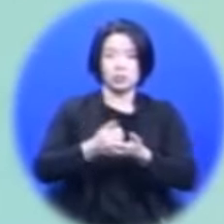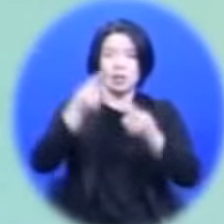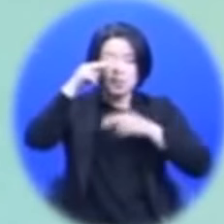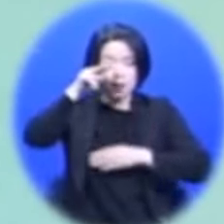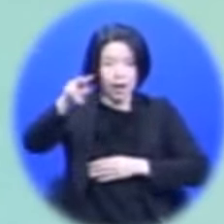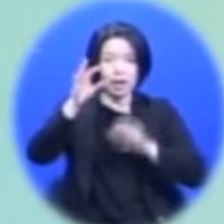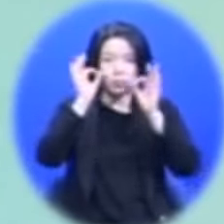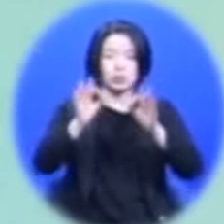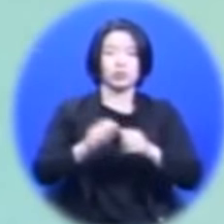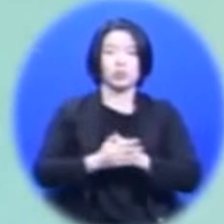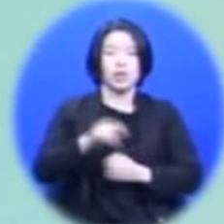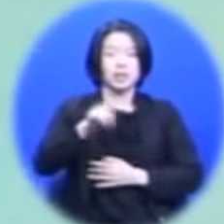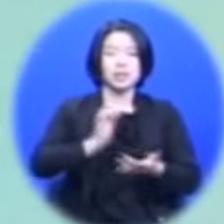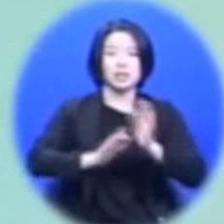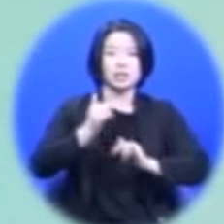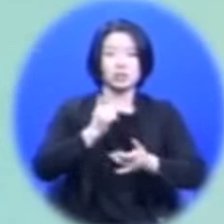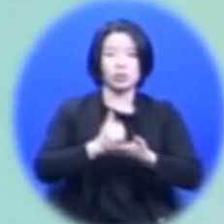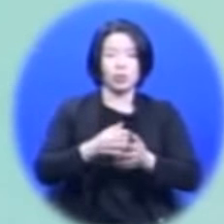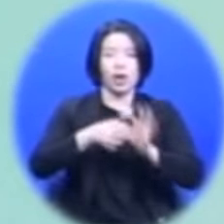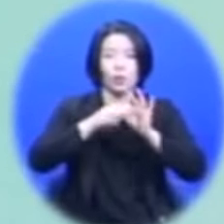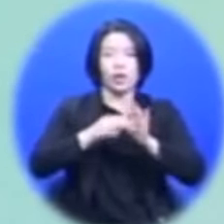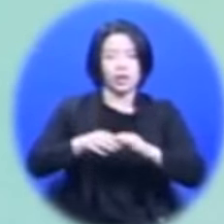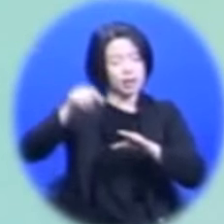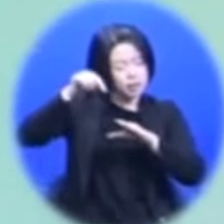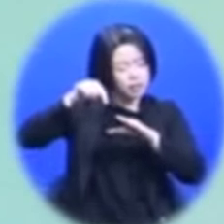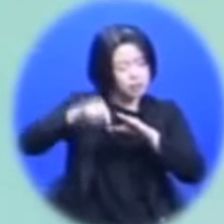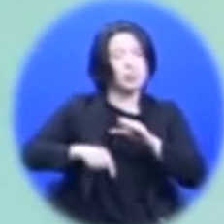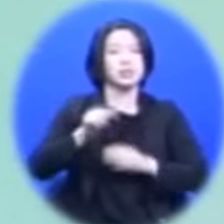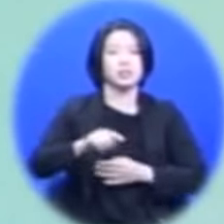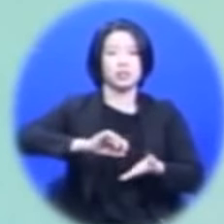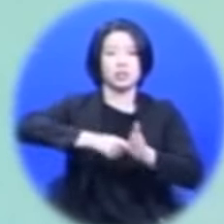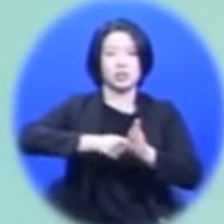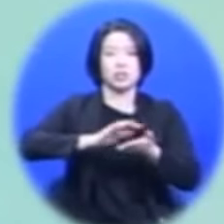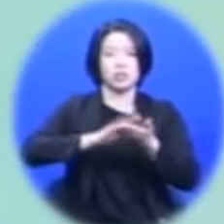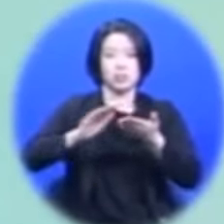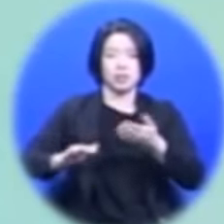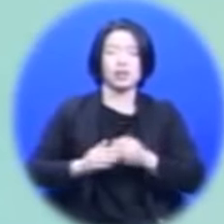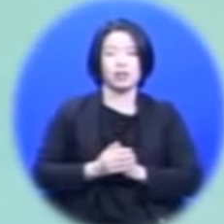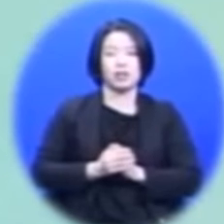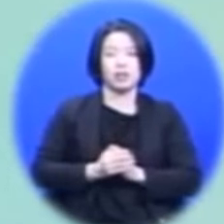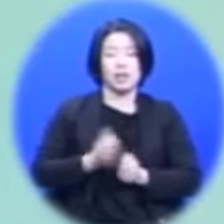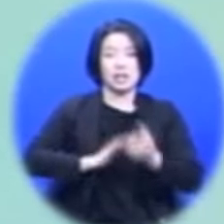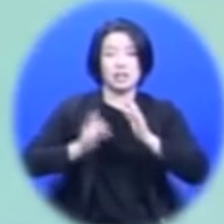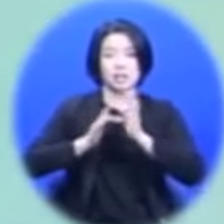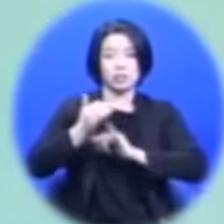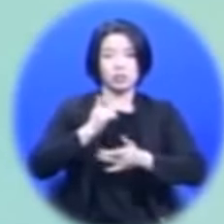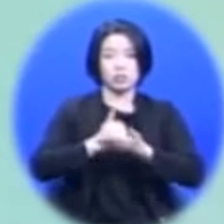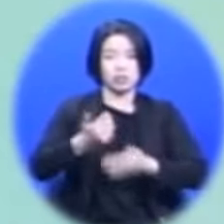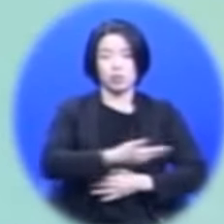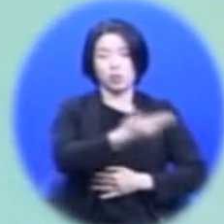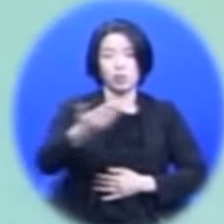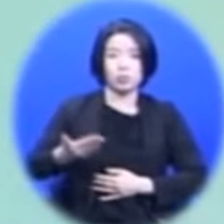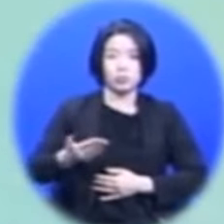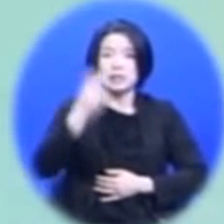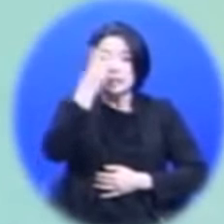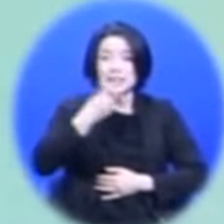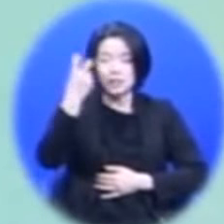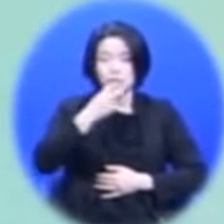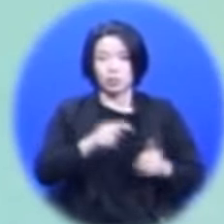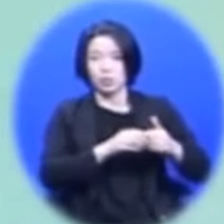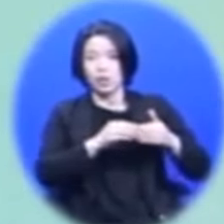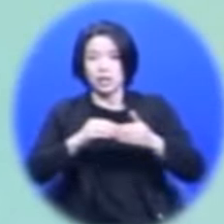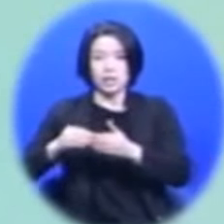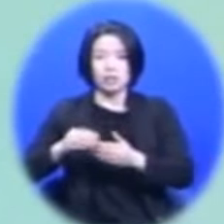바라보시고 그 예수님과 관계가 깊어지는 것이 열쇠입니다. 예수님께서 여러분을 지키시고 이끄실